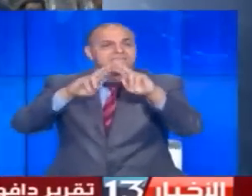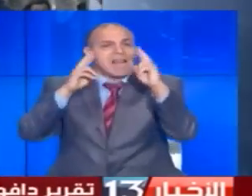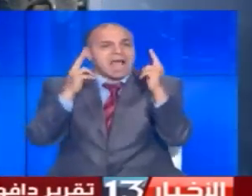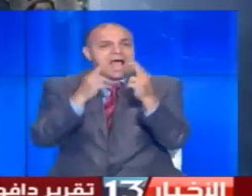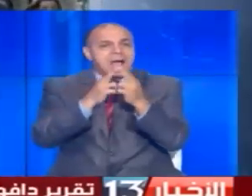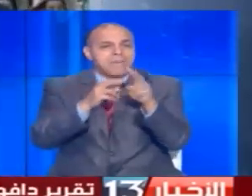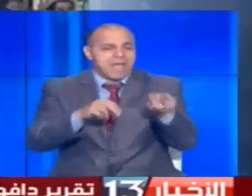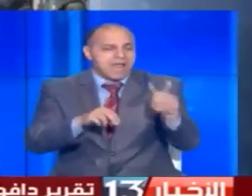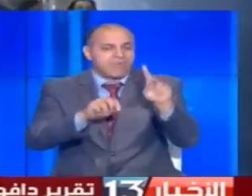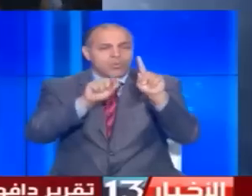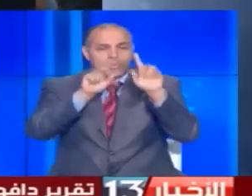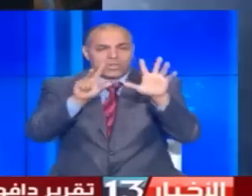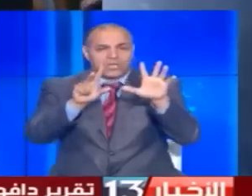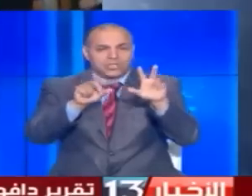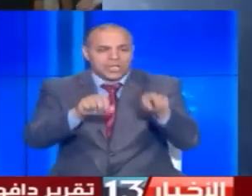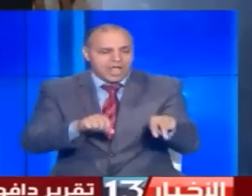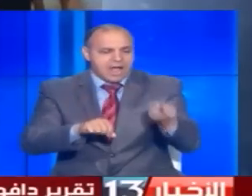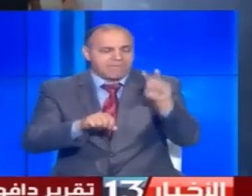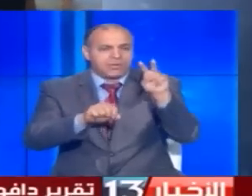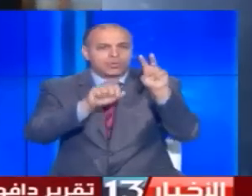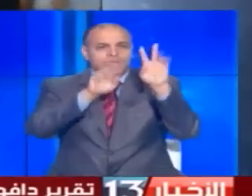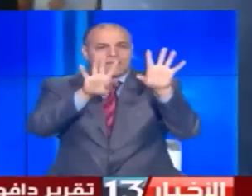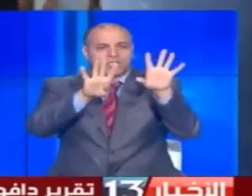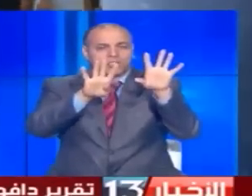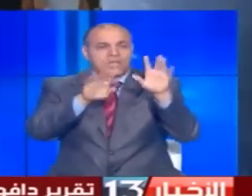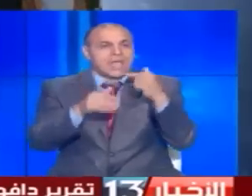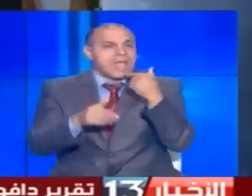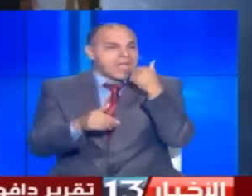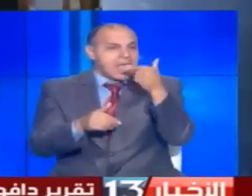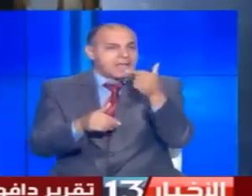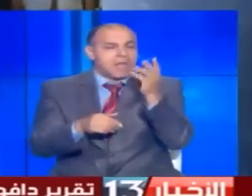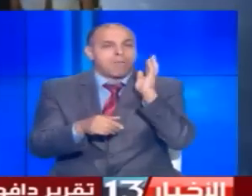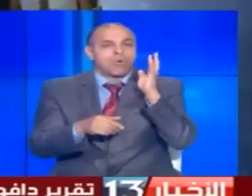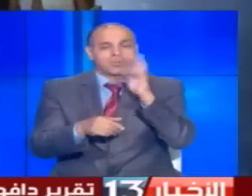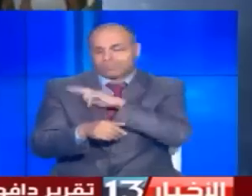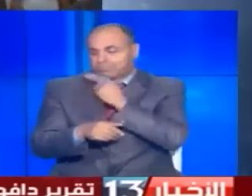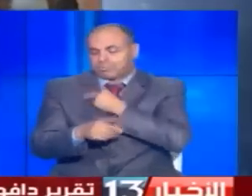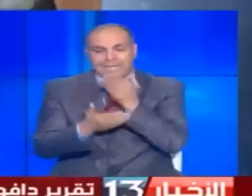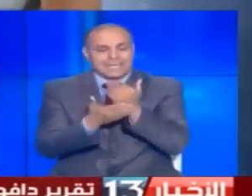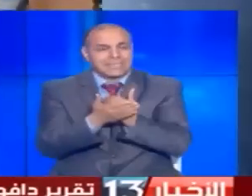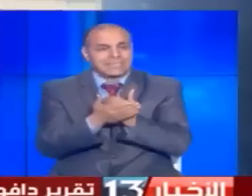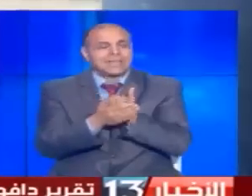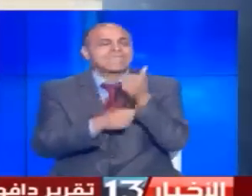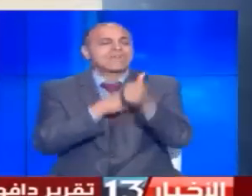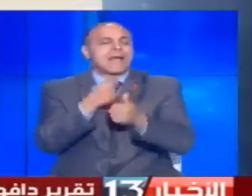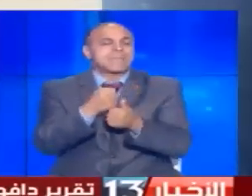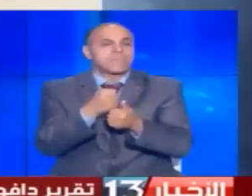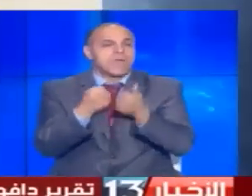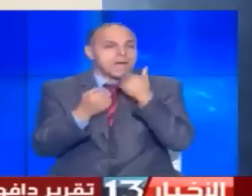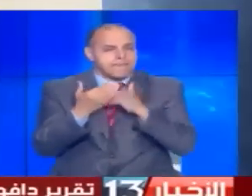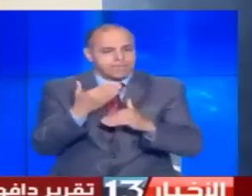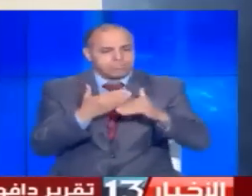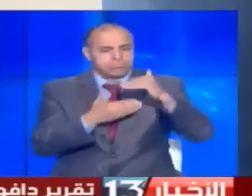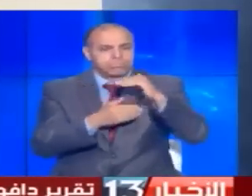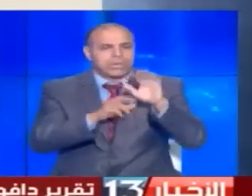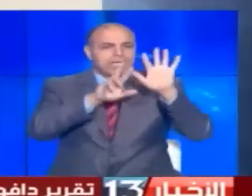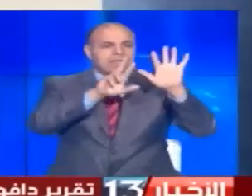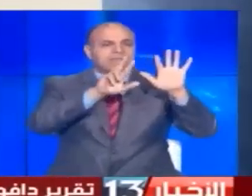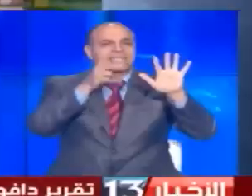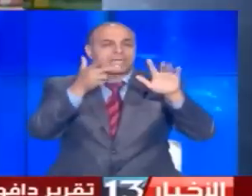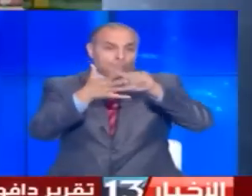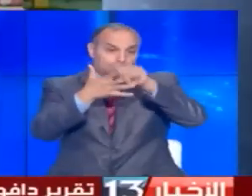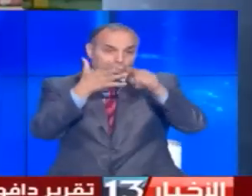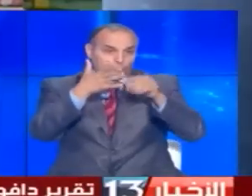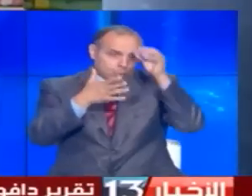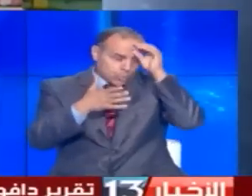لسنة 18 و 2019 و 2020 الذي يصدره منتدى دافوس الاقتصادي سنويا المرتبة 87 من